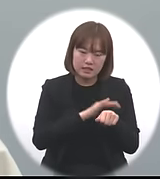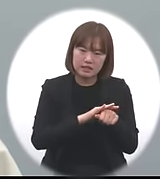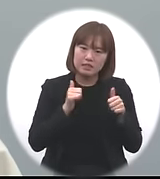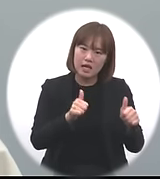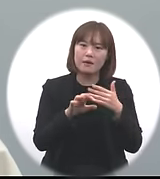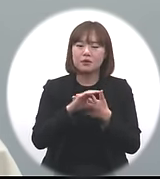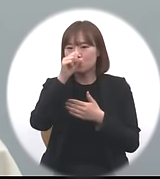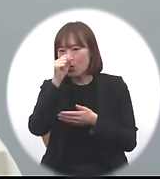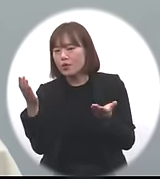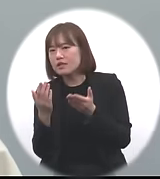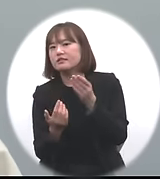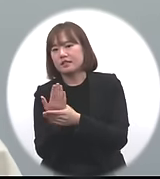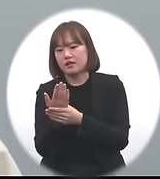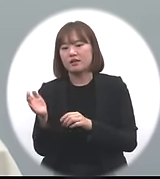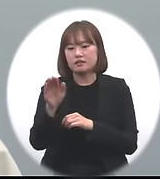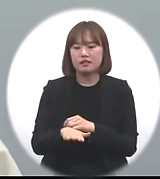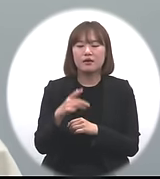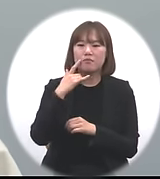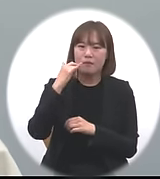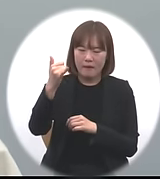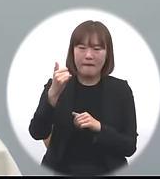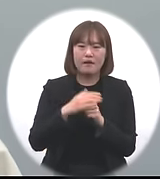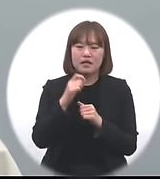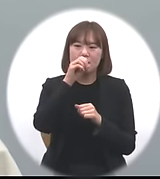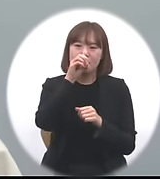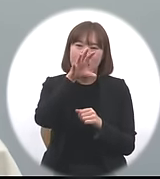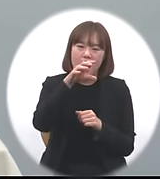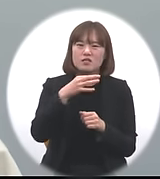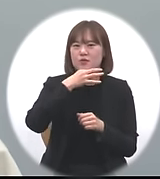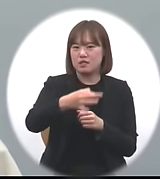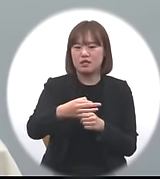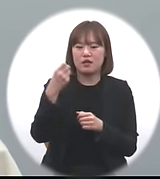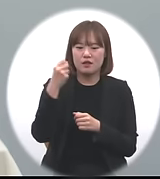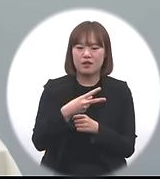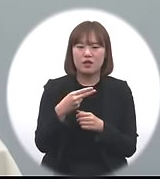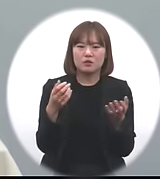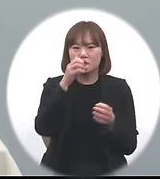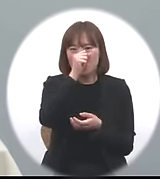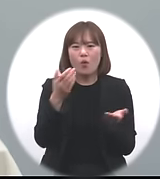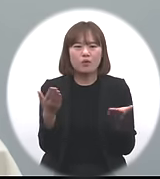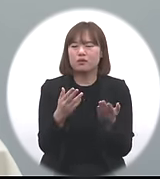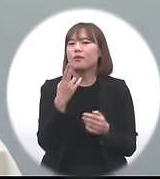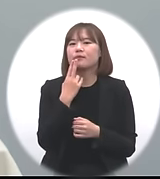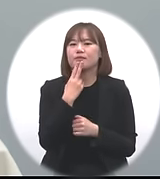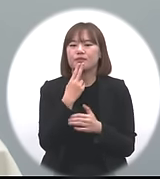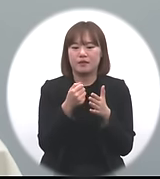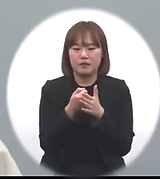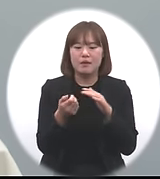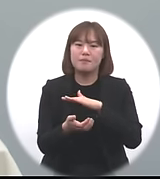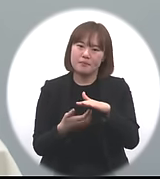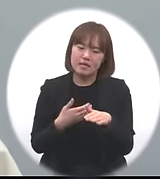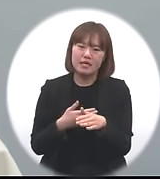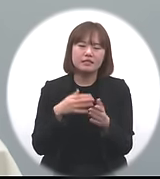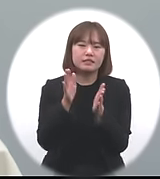거예요. 근데 칫솔질을 할 때마다 보호자는 짜증을 내고 입을 크게 벌이라고 소리를 지르고 그러면 좋은 일이 될 수가 없는 거죠. 그러니까